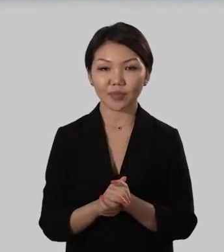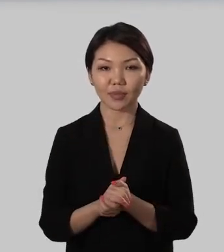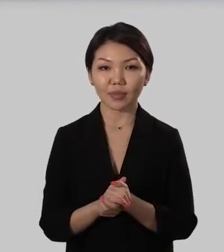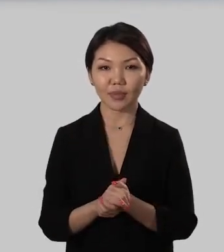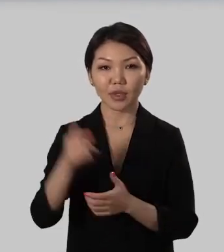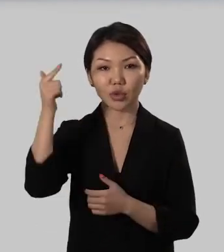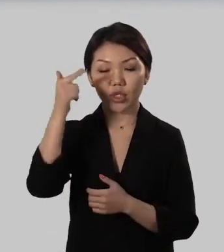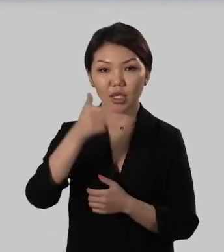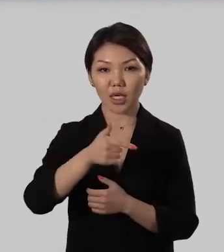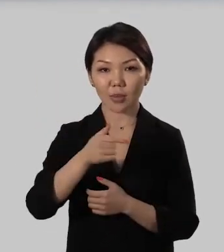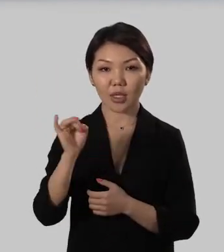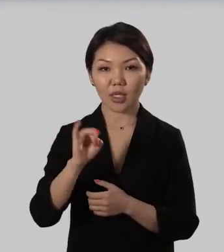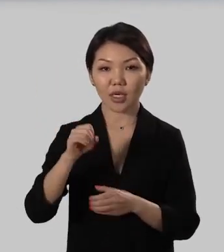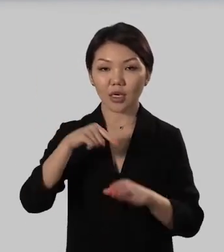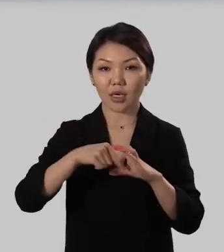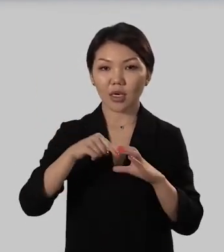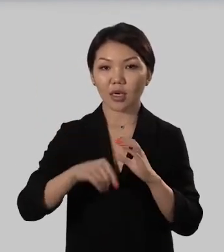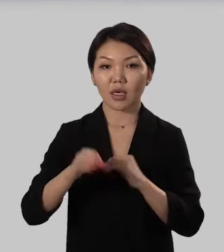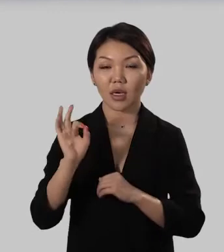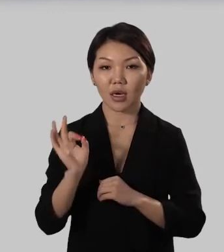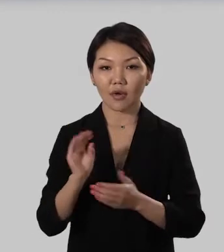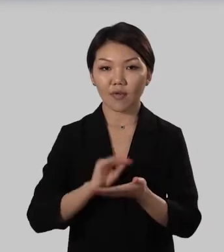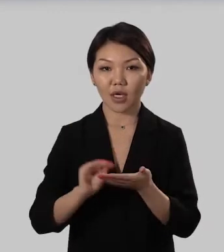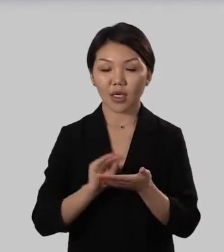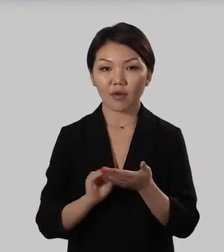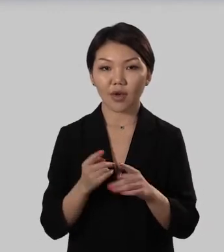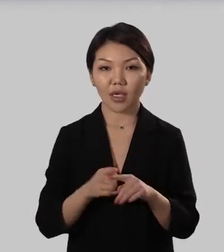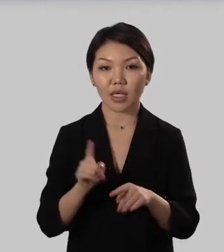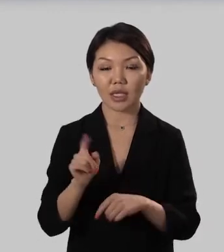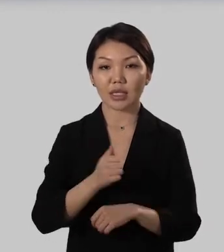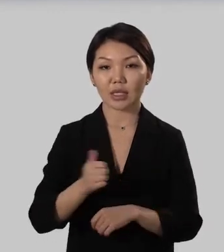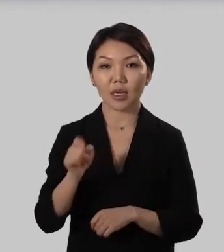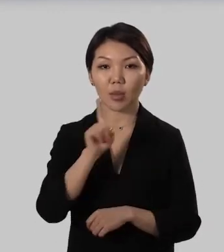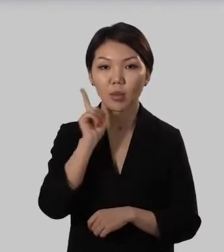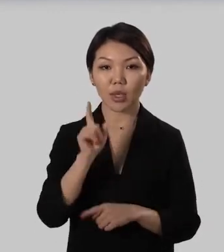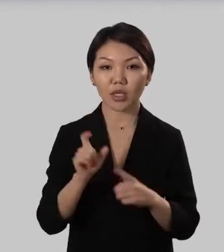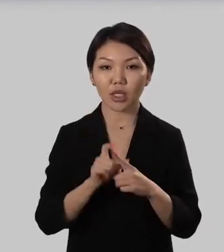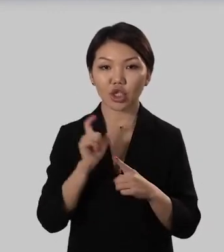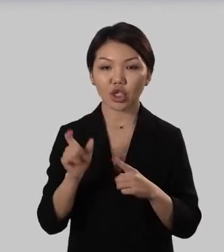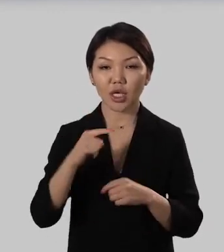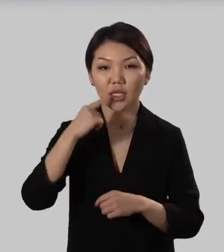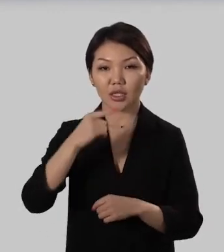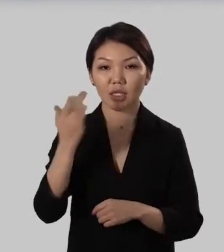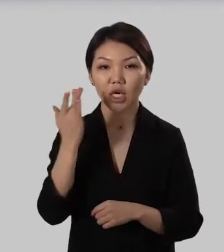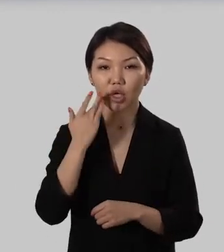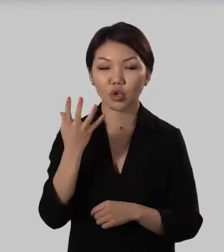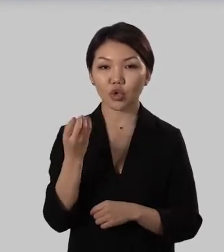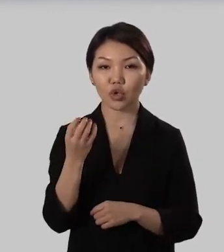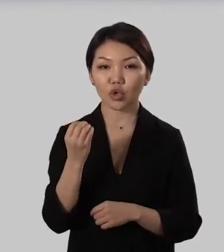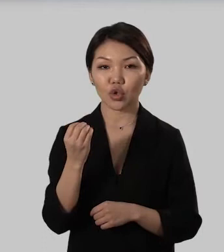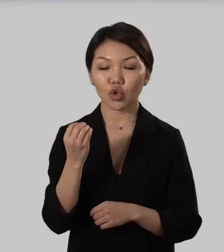зрения грамматики и орфографии это самая молодая часть речи которая еще не